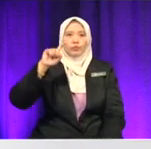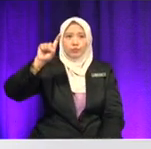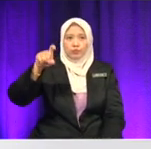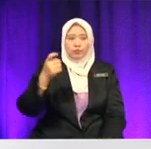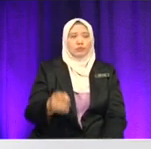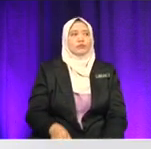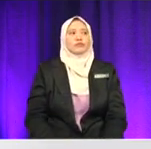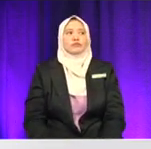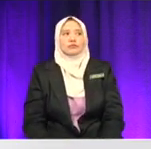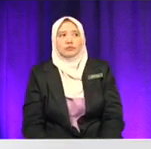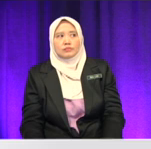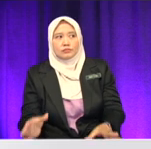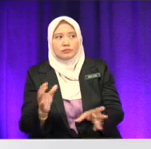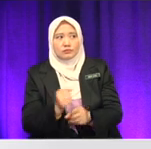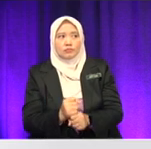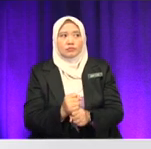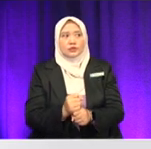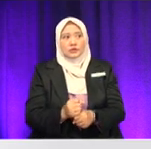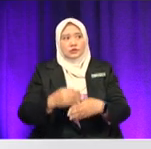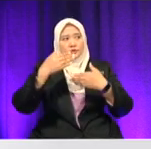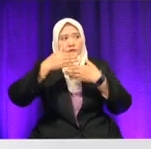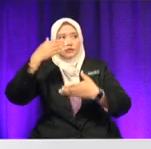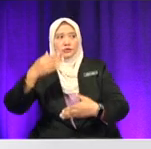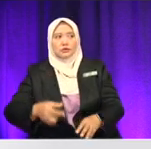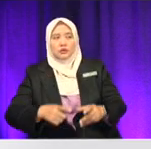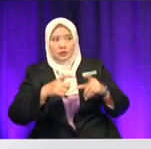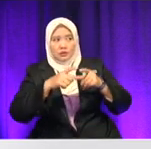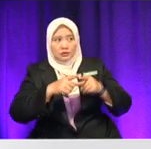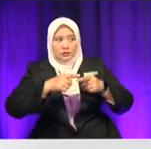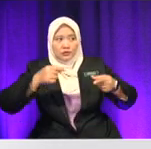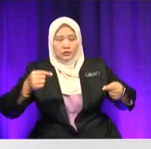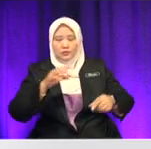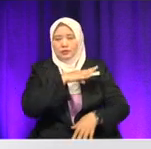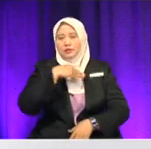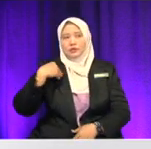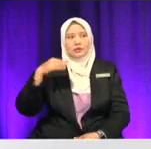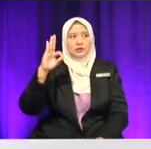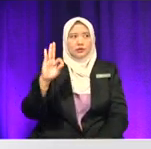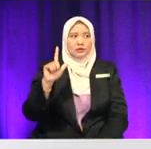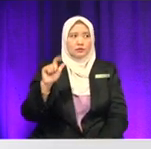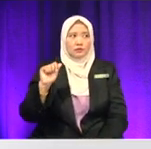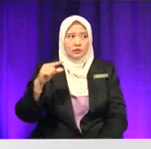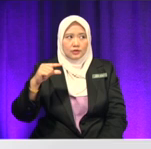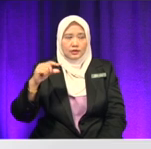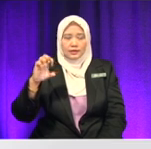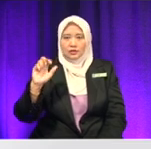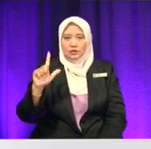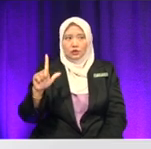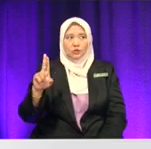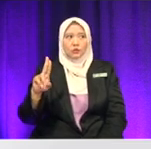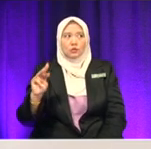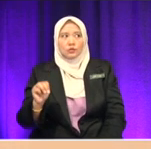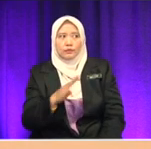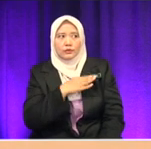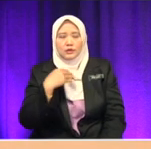secara parasit dan saprofit. Bakteria membiak secara aseks dan seks. Untuk aseks ialah belahan dia dua.